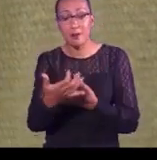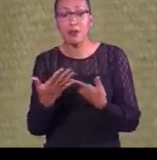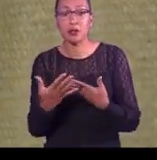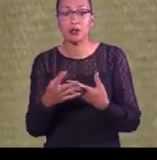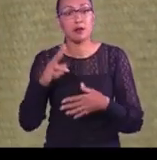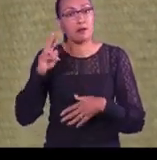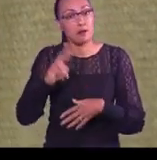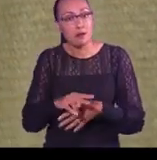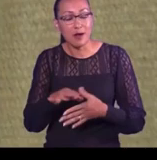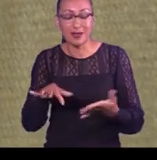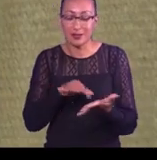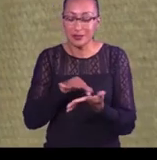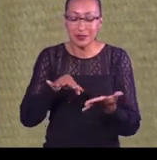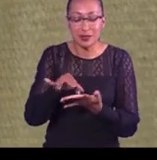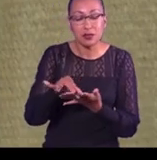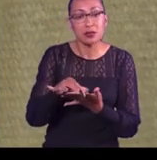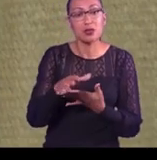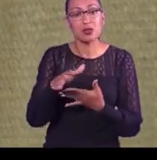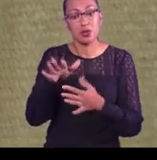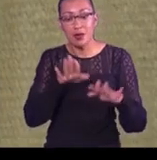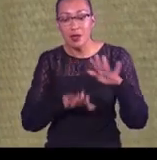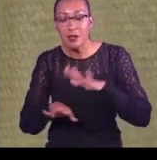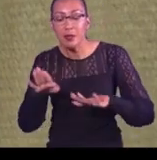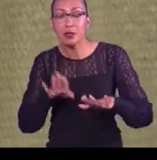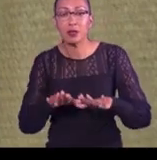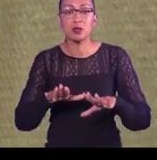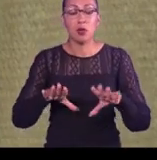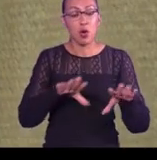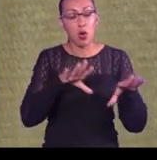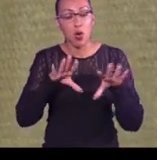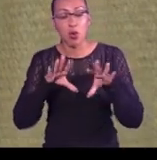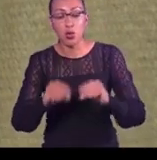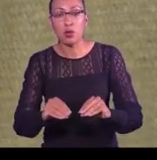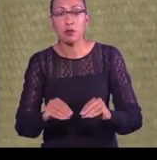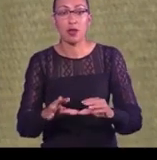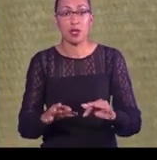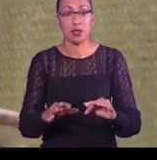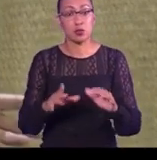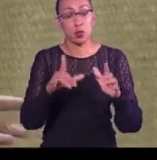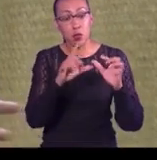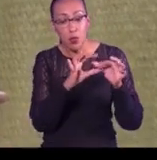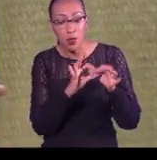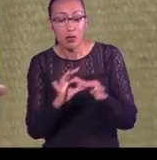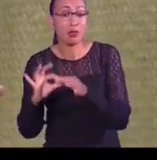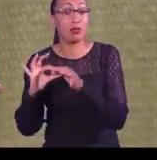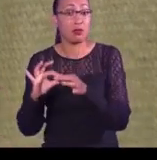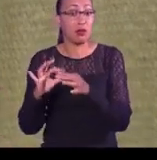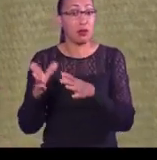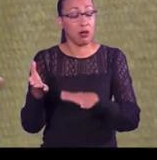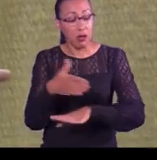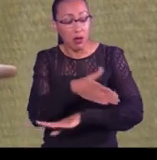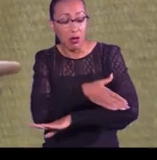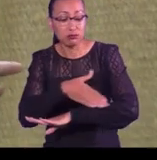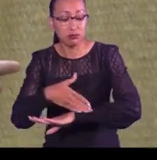une stratégie d'aménagement, d'occupation liée aux évolutions de traits de côte.